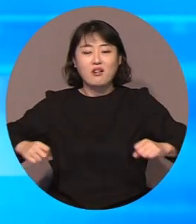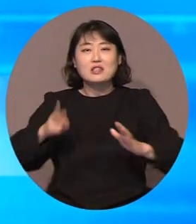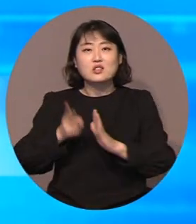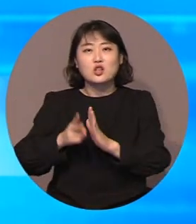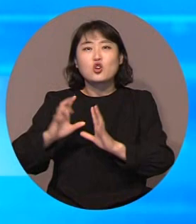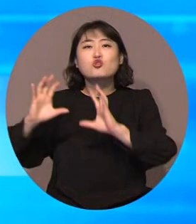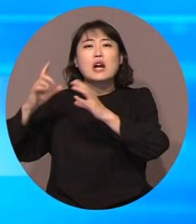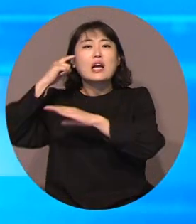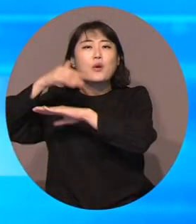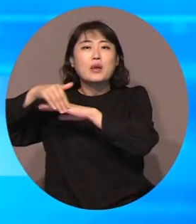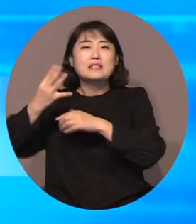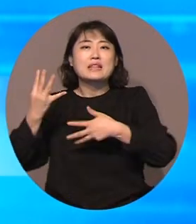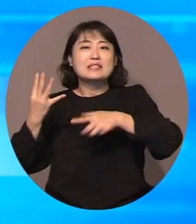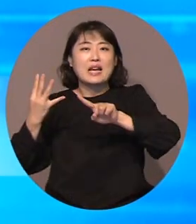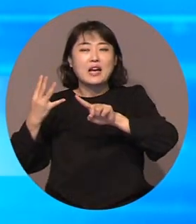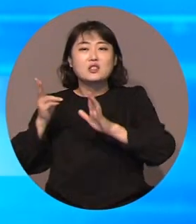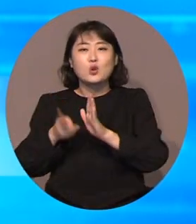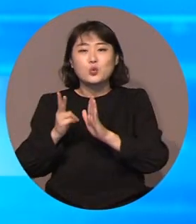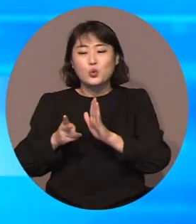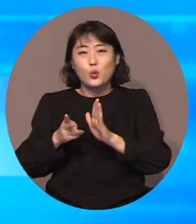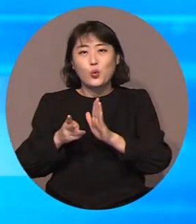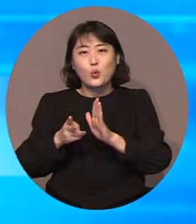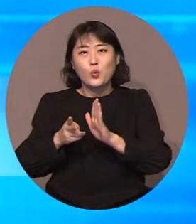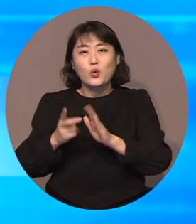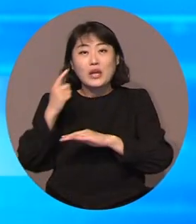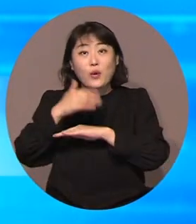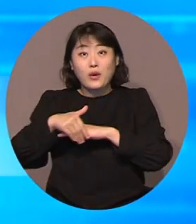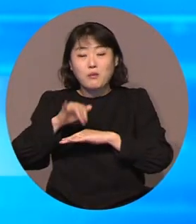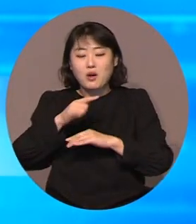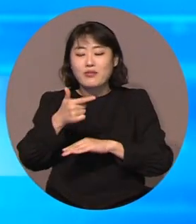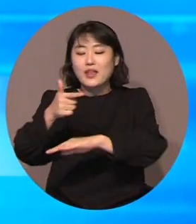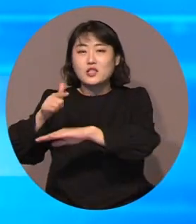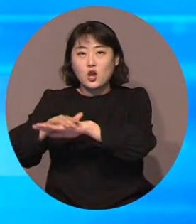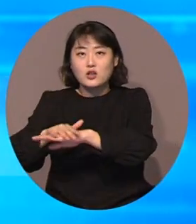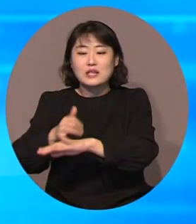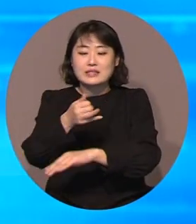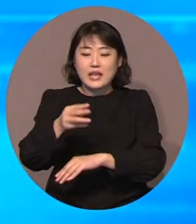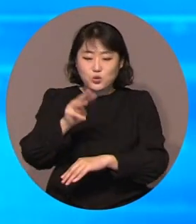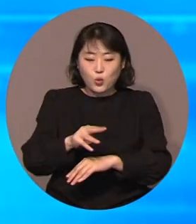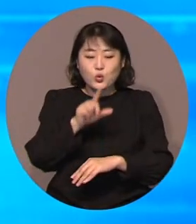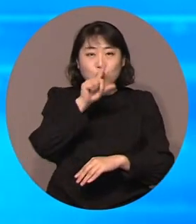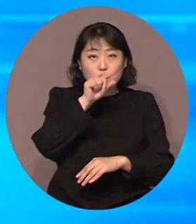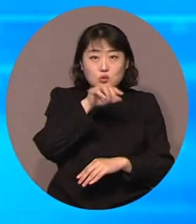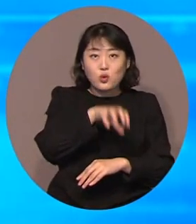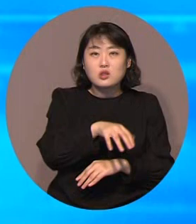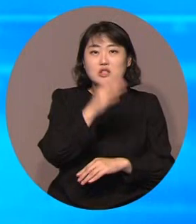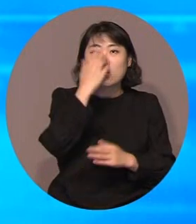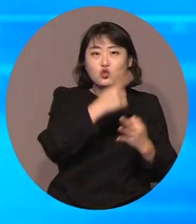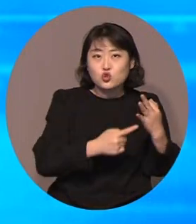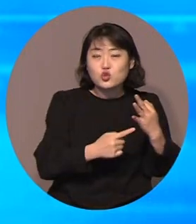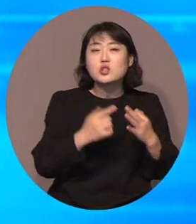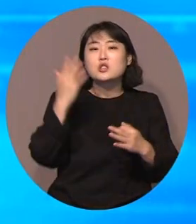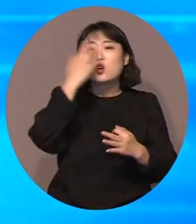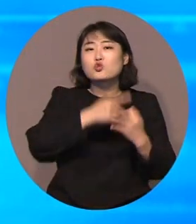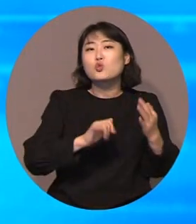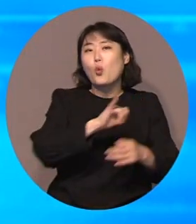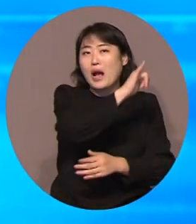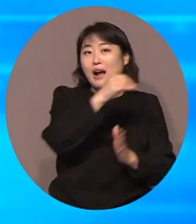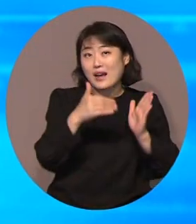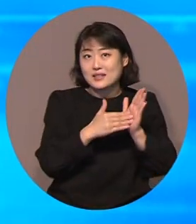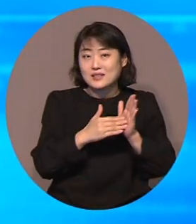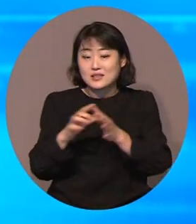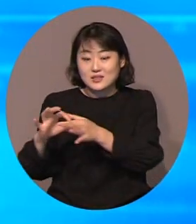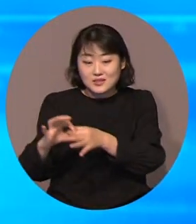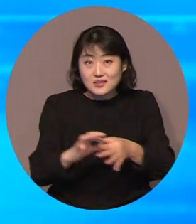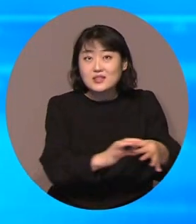계획으로 제4차 국가 철도망 계획이 대전에서 세종시, 조치원, 청주, 청주공항까지 이르는 그 계획을